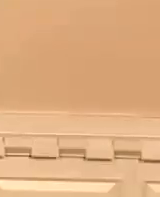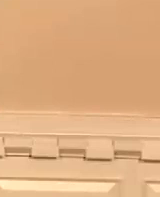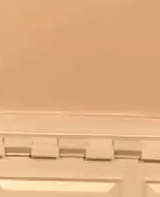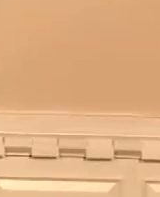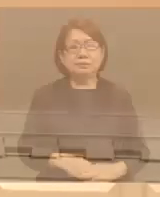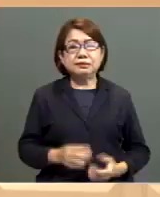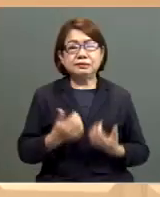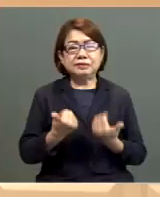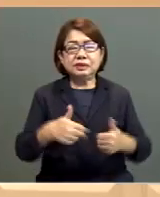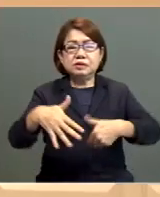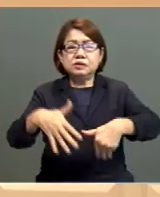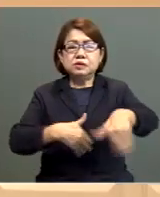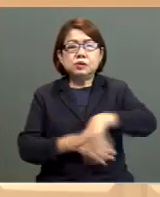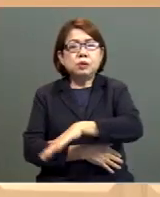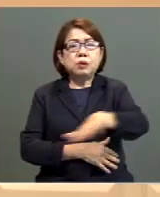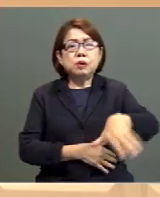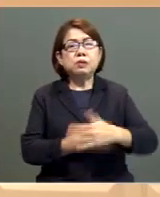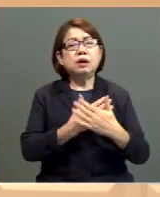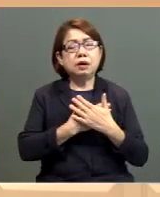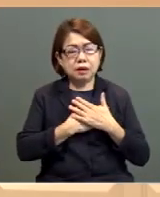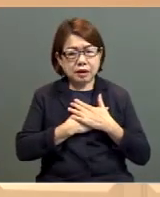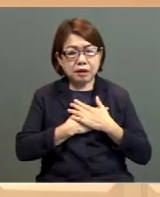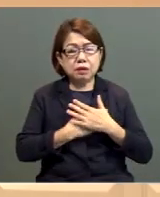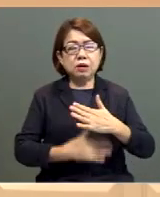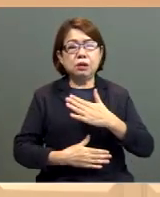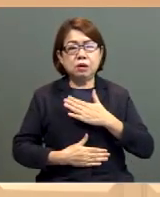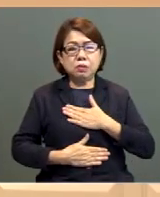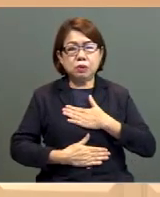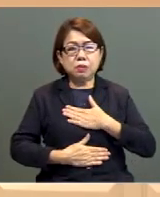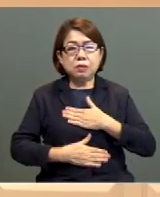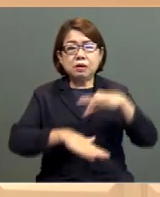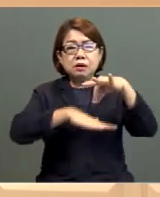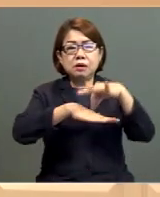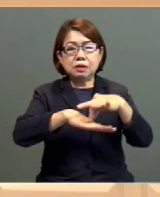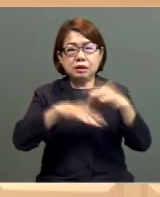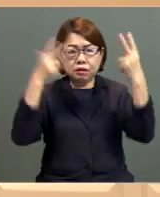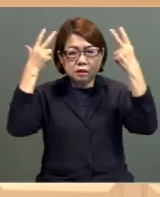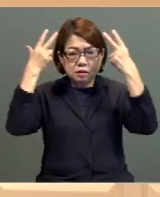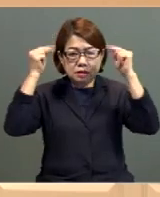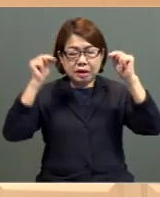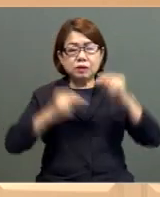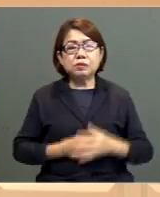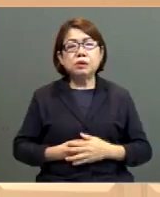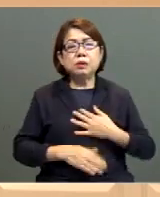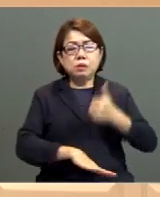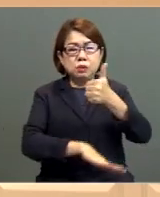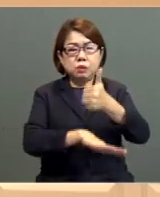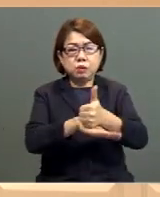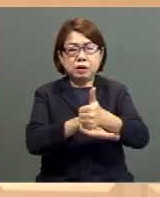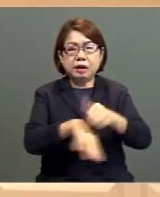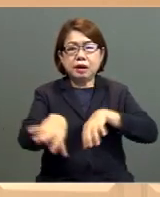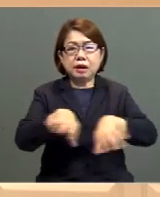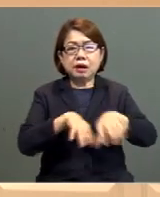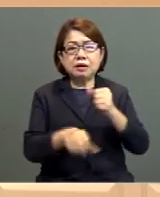พี่น้องประชาชนที่รักยิ่งทุกท่านครับผมในฐานะนายกรัฐมนตรีผู้อำนวยการศูนย์บริหารสถานการณ์โควิด